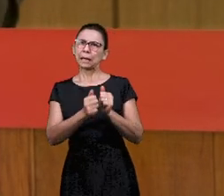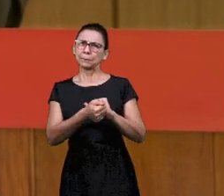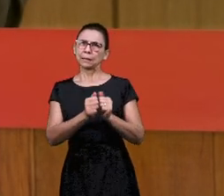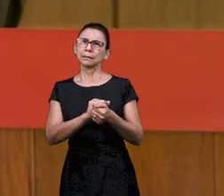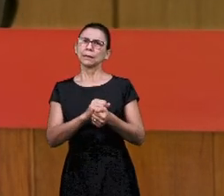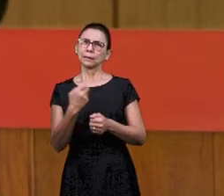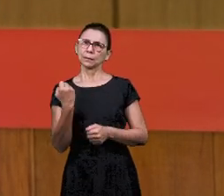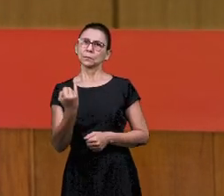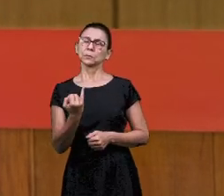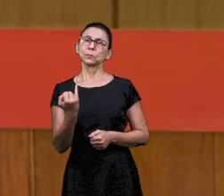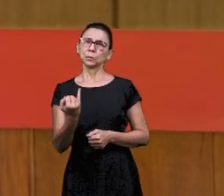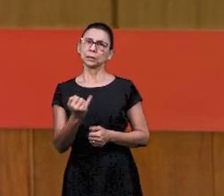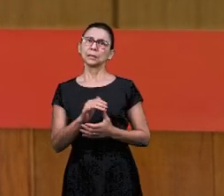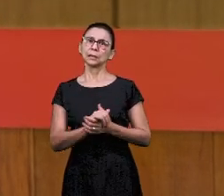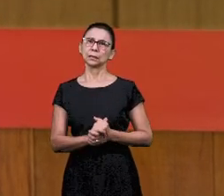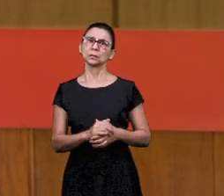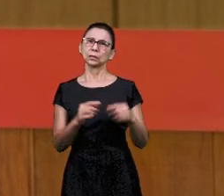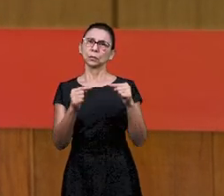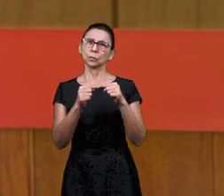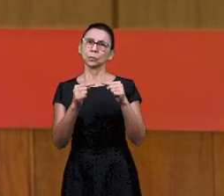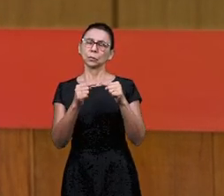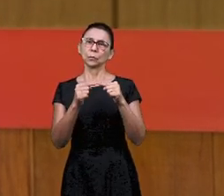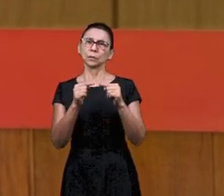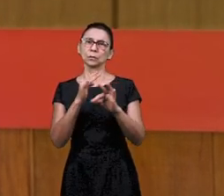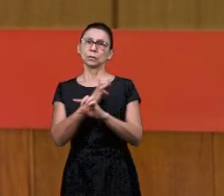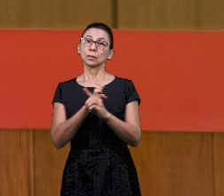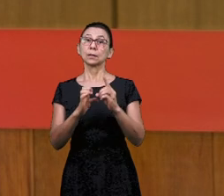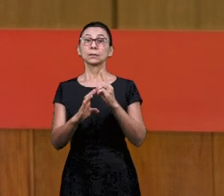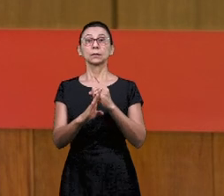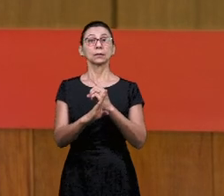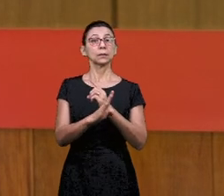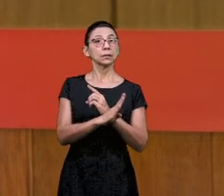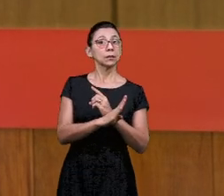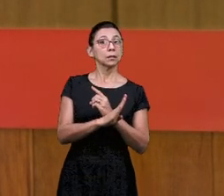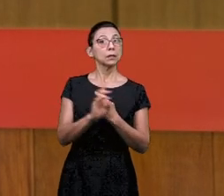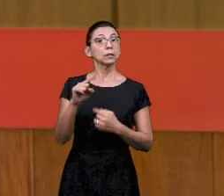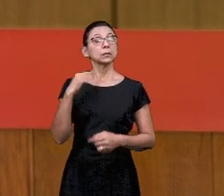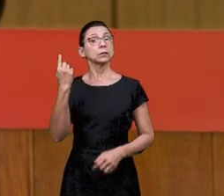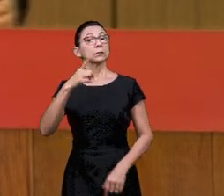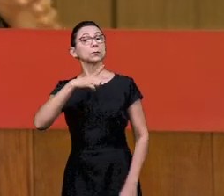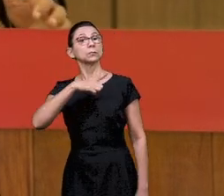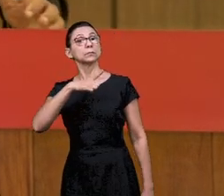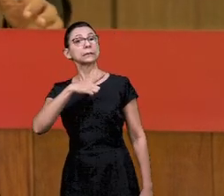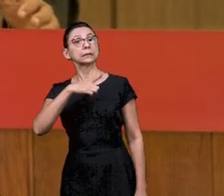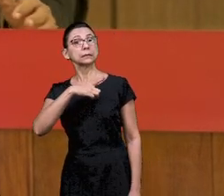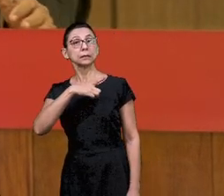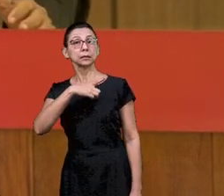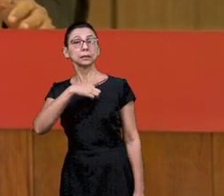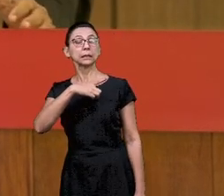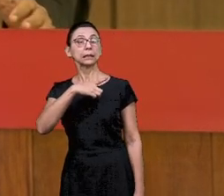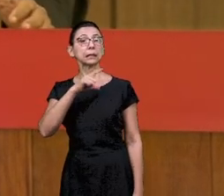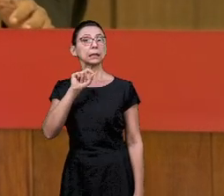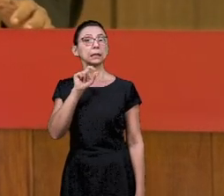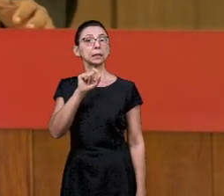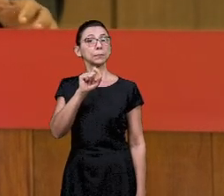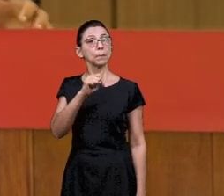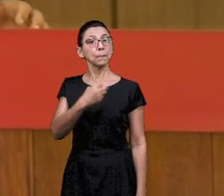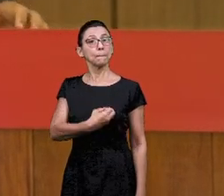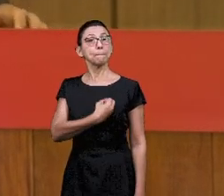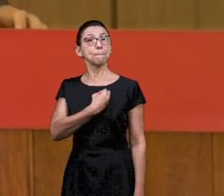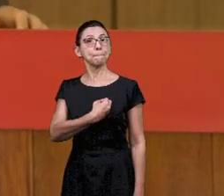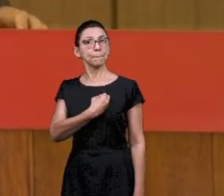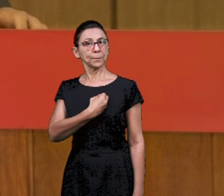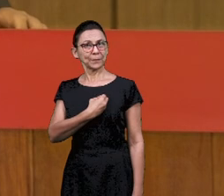adapté par rapport à l'école biblique dominicale. Nous avons une